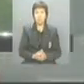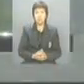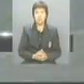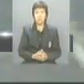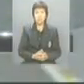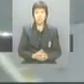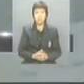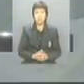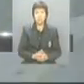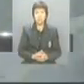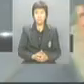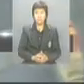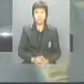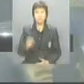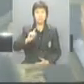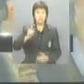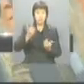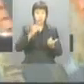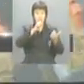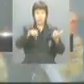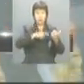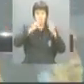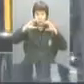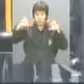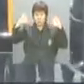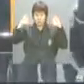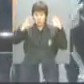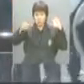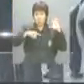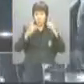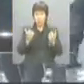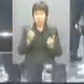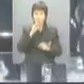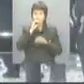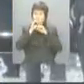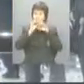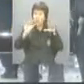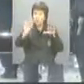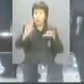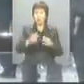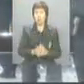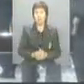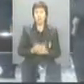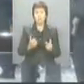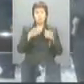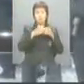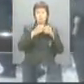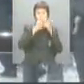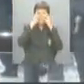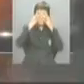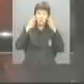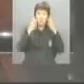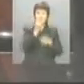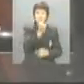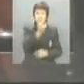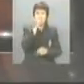ด้วยนะคะรัฐบาลอังกฤษระบุว่าเหตุจราจรที่เกิดขึ้นในขณะนี้เป็นการฉวยโอกาสของกลุ่มอาชญากรและเป็นการกระทำ